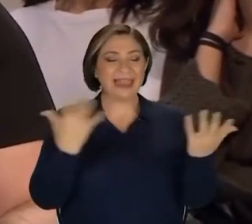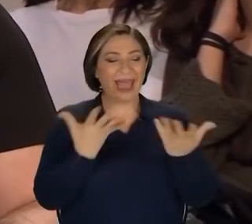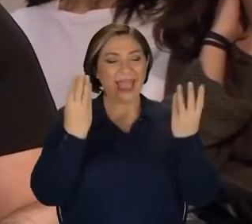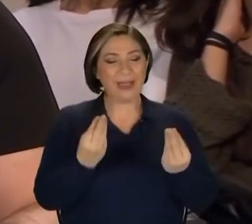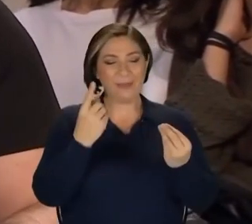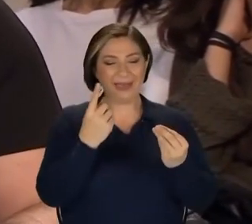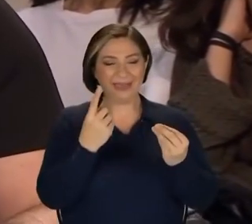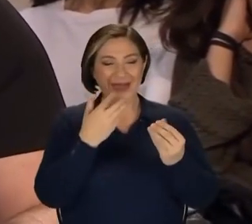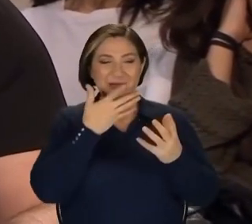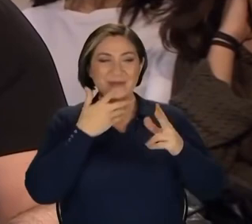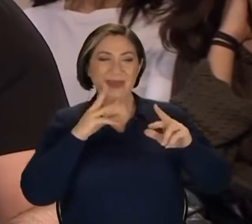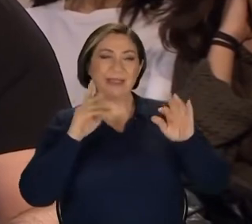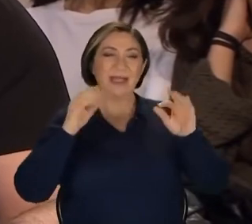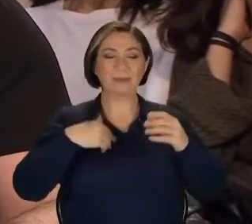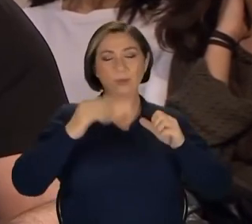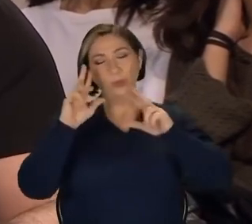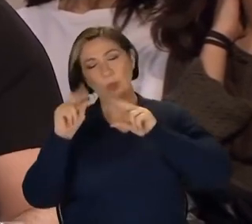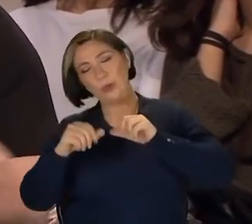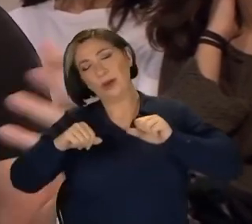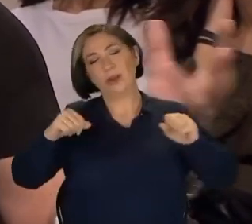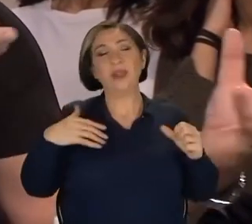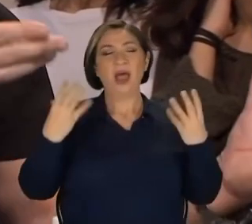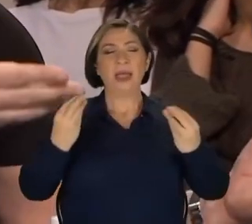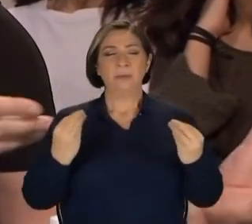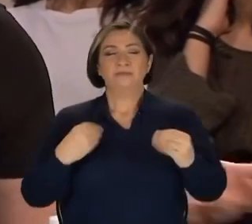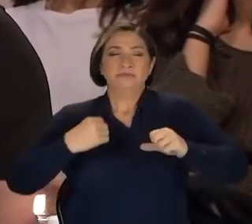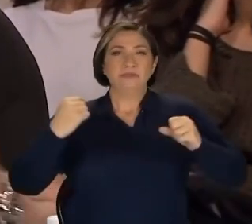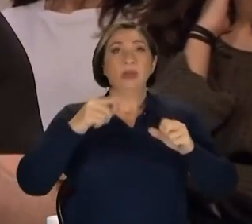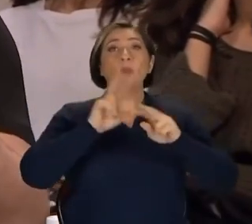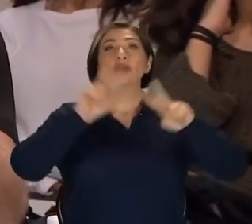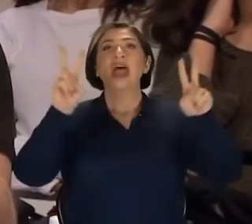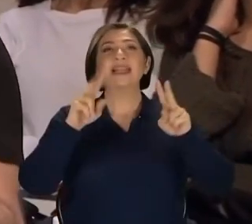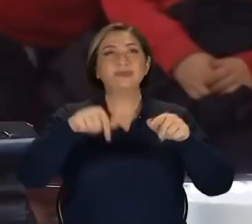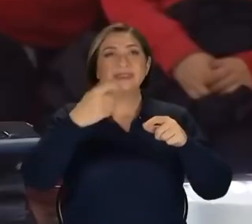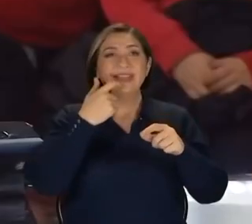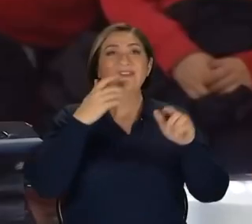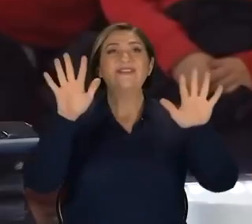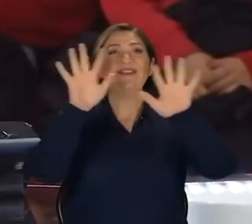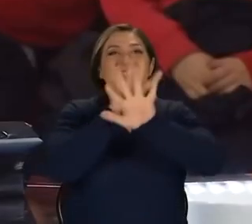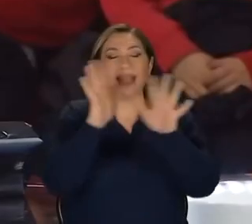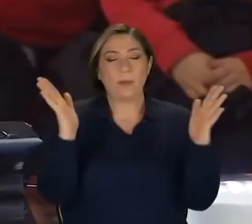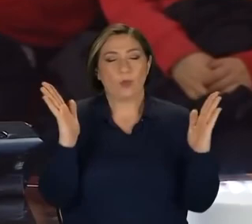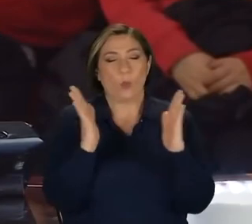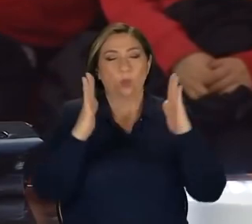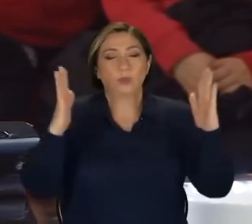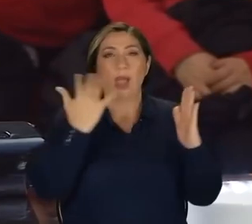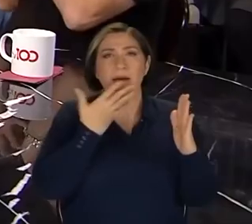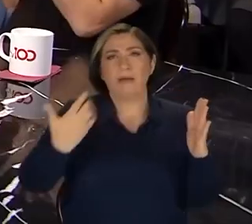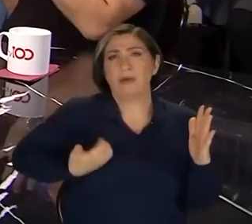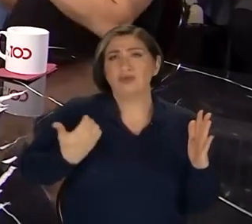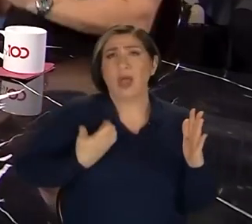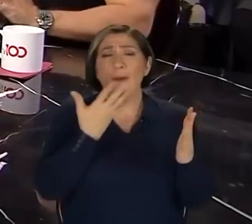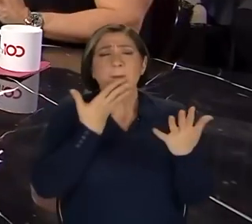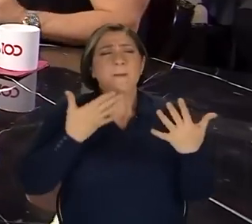iyi bir versiyonu olarak başlıyorlar. İşte ne bileyim modern çağdaki bu verilen imkanlar, filtreler. Ya herkes çok yakışıklı,